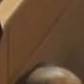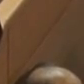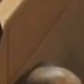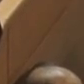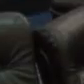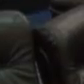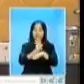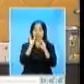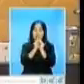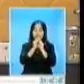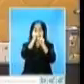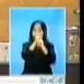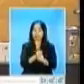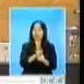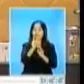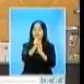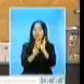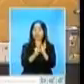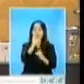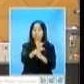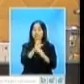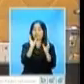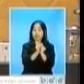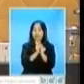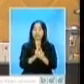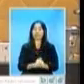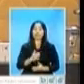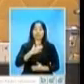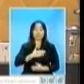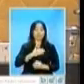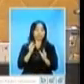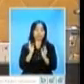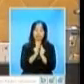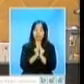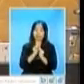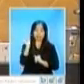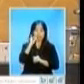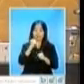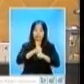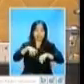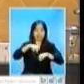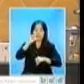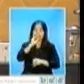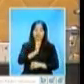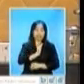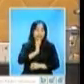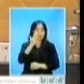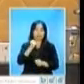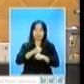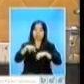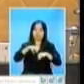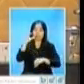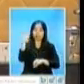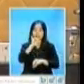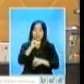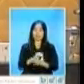างหนักทันทีนะเริ่มต้นโดยคุณบุญยอดสุขถิ่นไทยสสบัญชีรายชื่อลุกขึ้นมาบอกว่าคุณนิคมเนี่ยไม่มีคุณสมบัติไม่มีความ